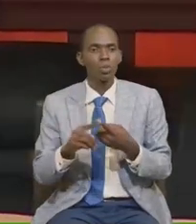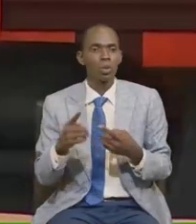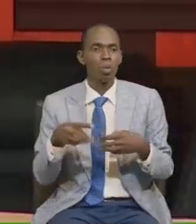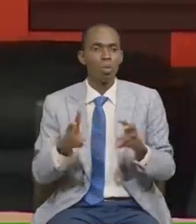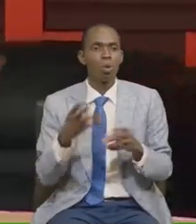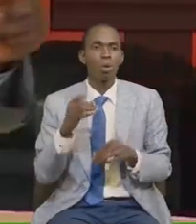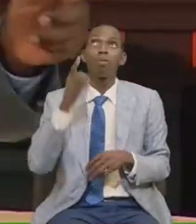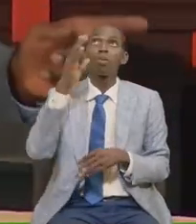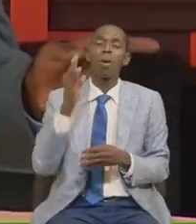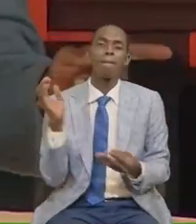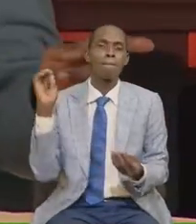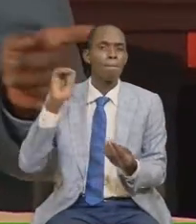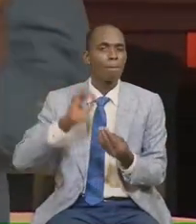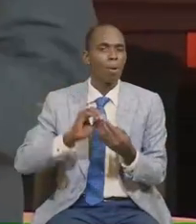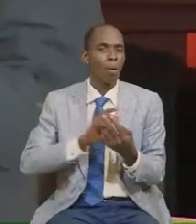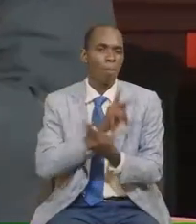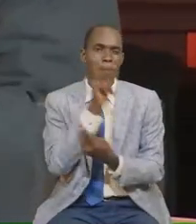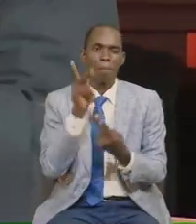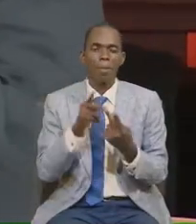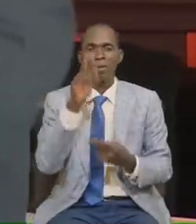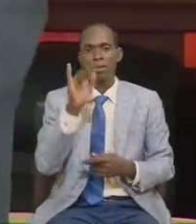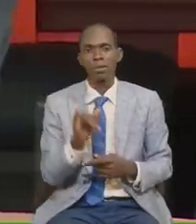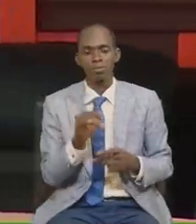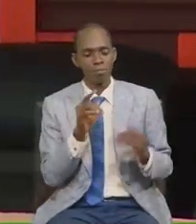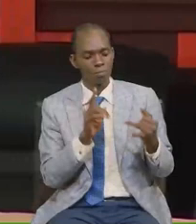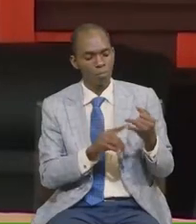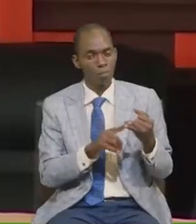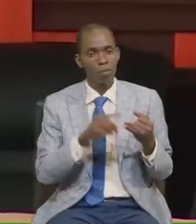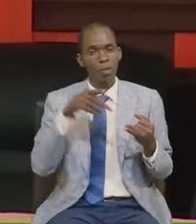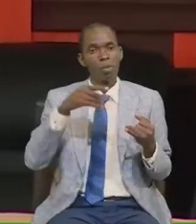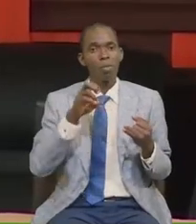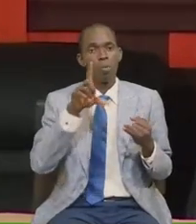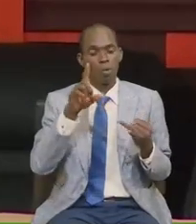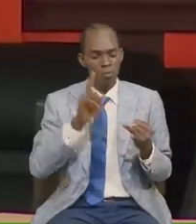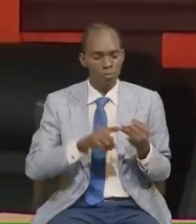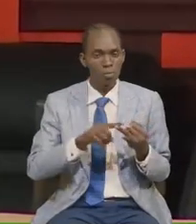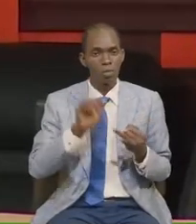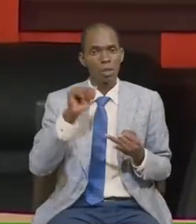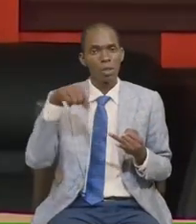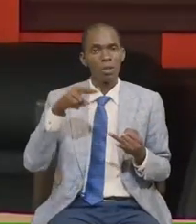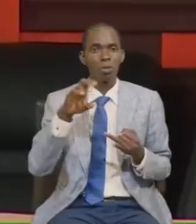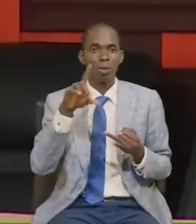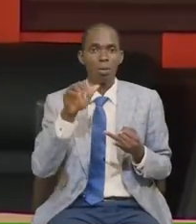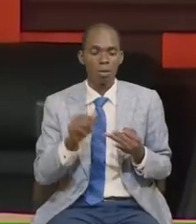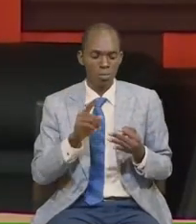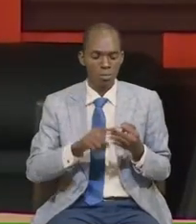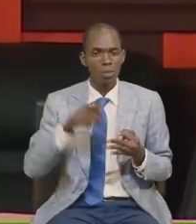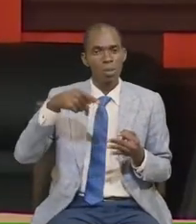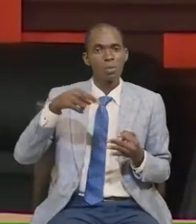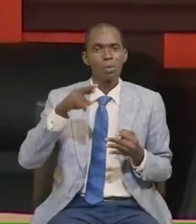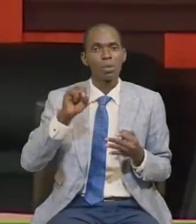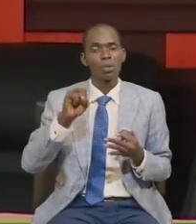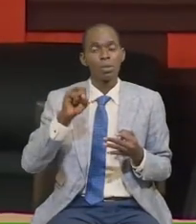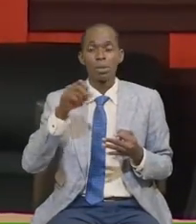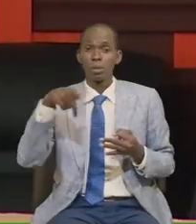Vous savez, Paul, Aquilas, Priscille, ils ont continué à travailler de leurs mains. Ils n'ont